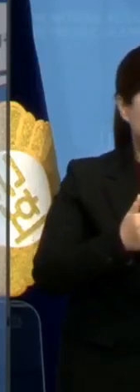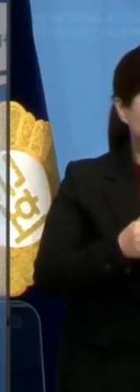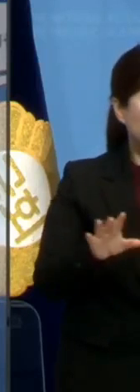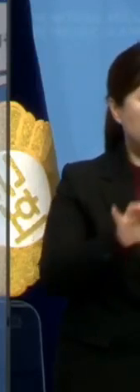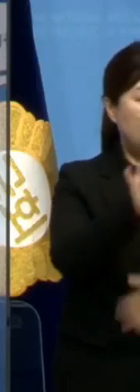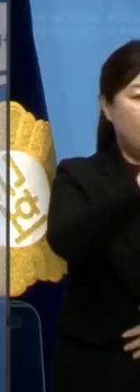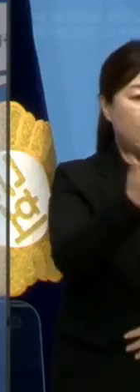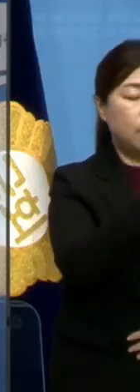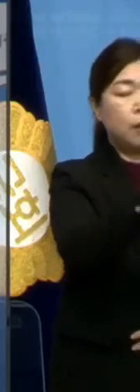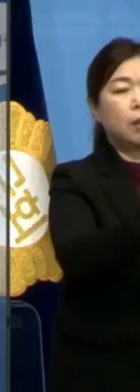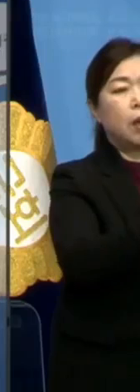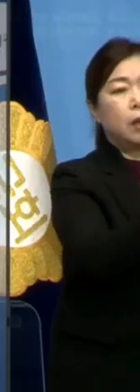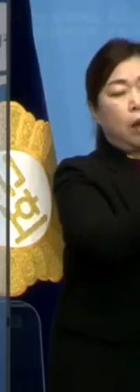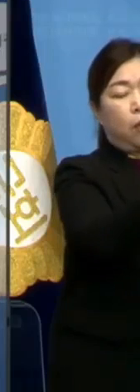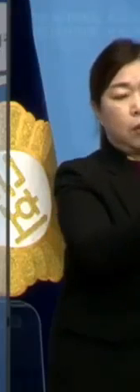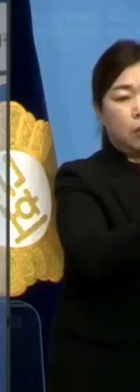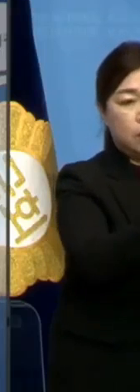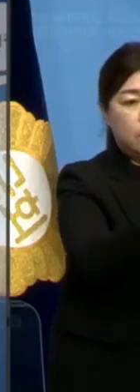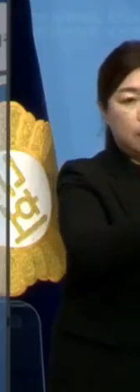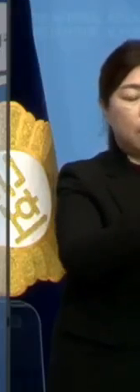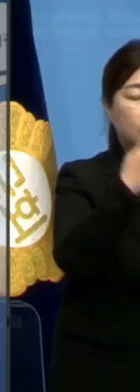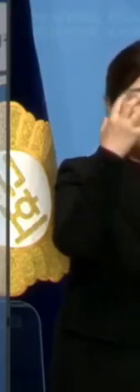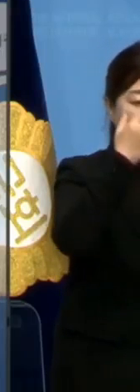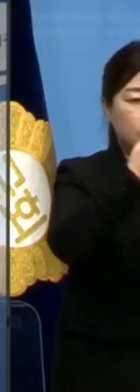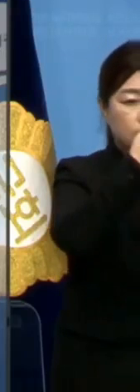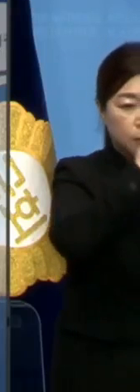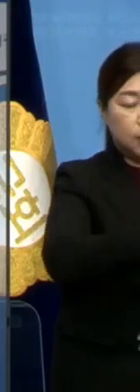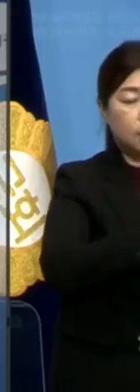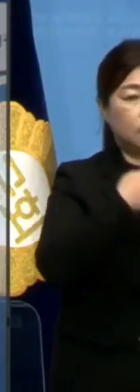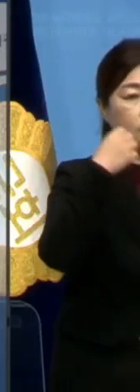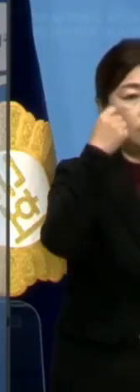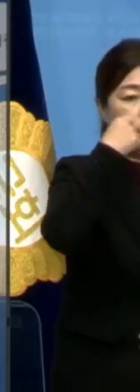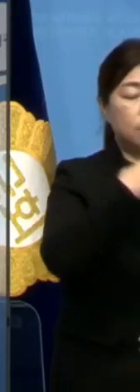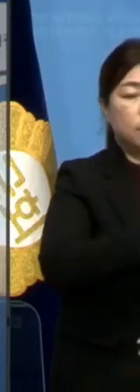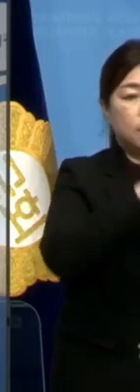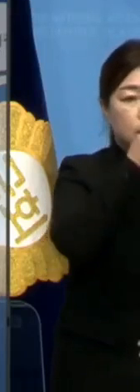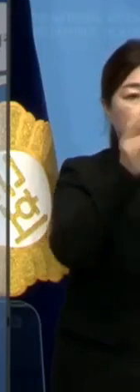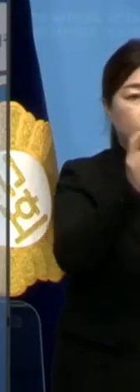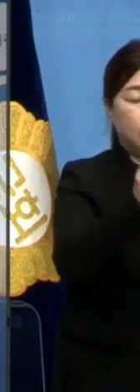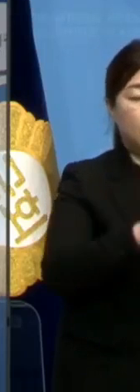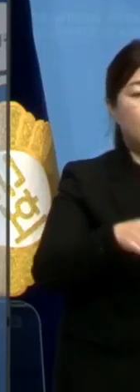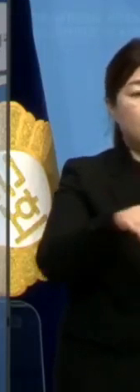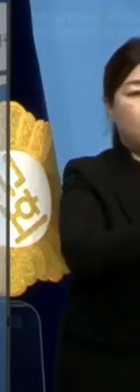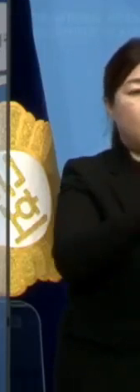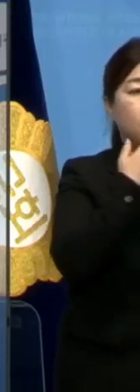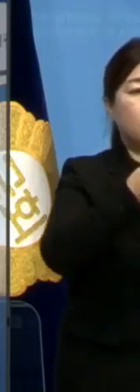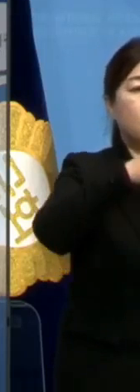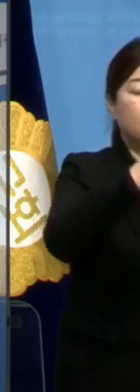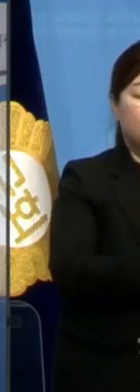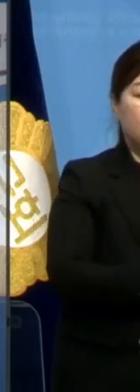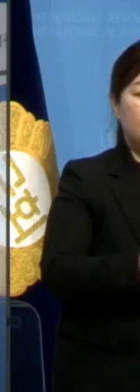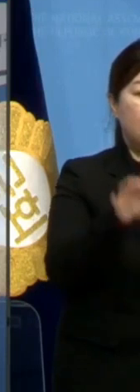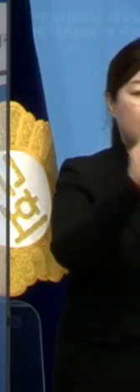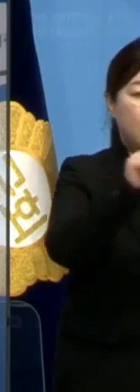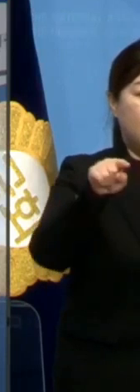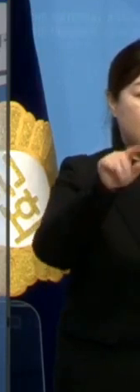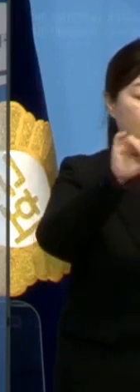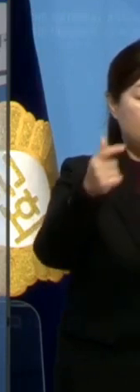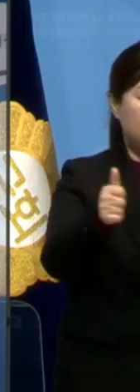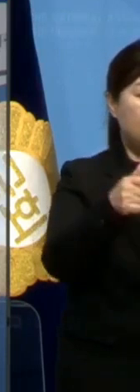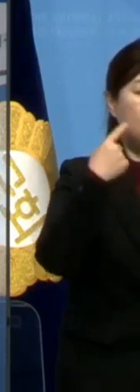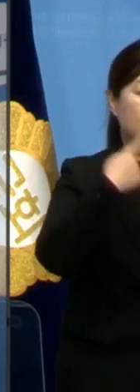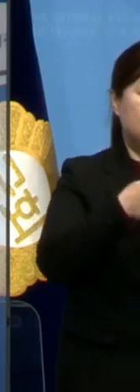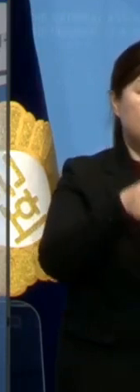지지층이 얼마나 슬프겠습니까? 의도하지는 않았어도 야권 내 근거 없는 비방과 네거티브 정치는